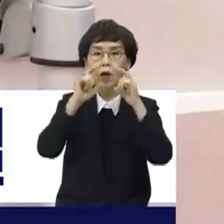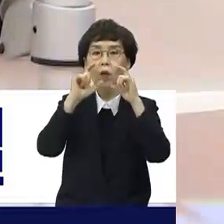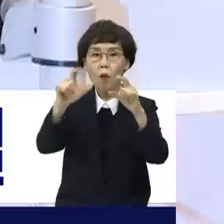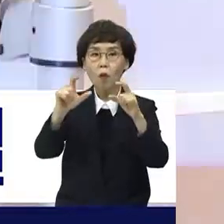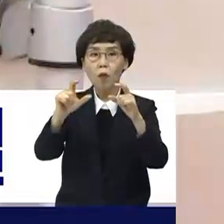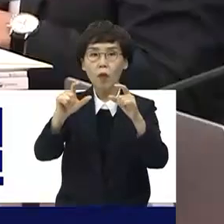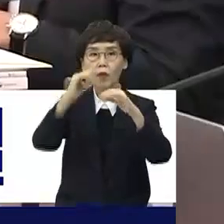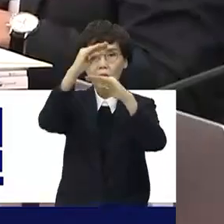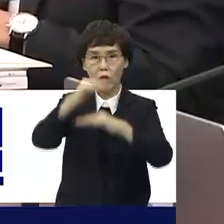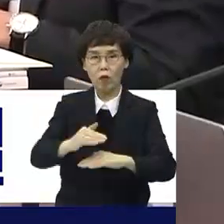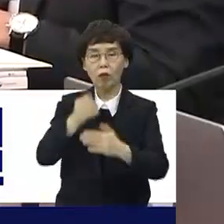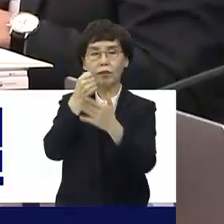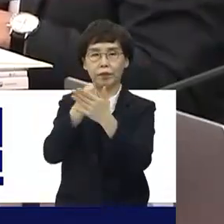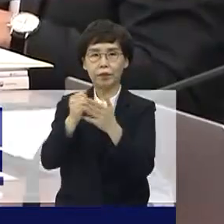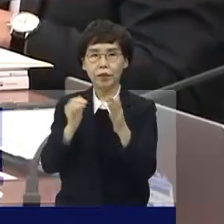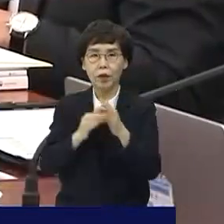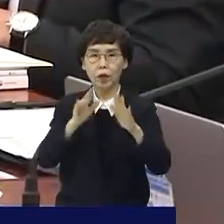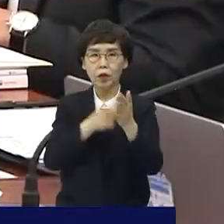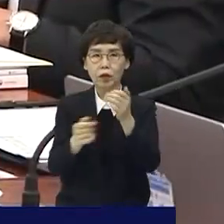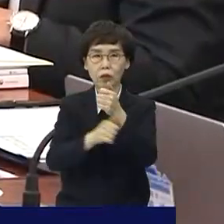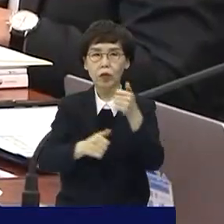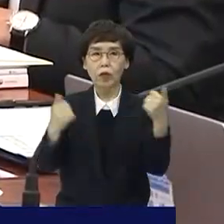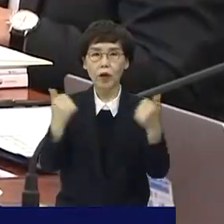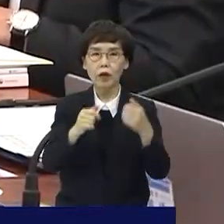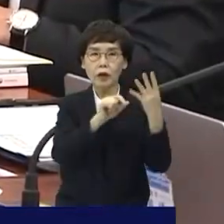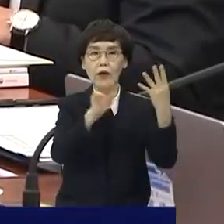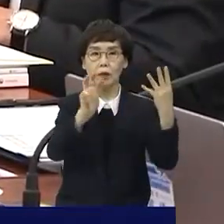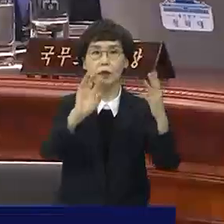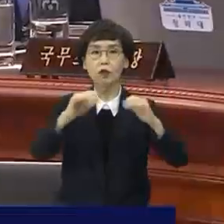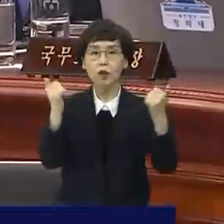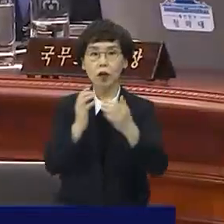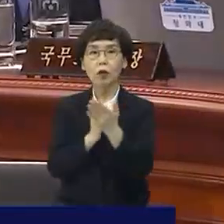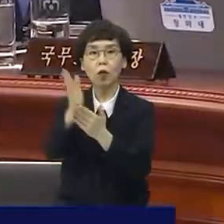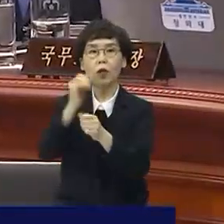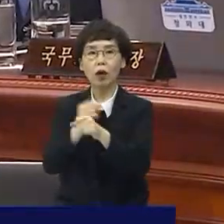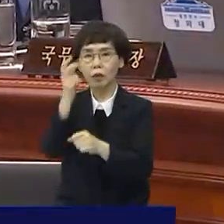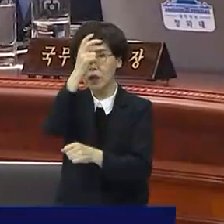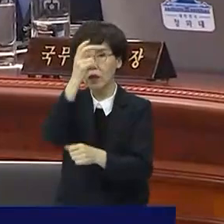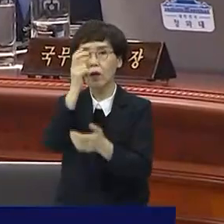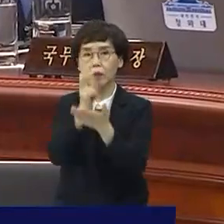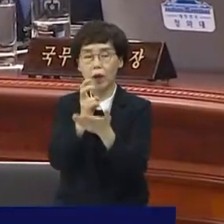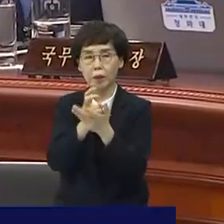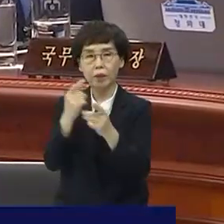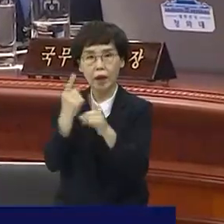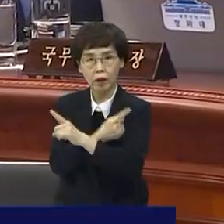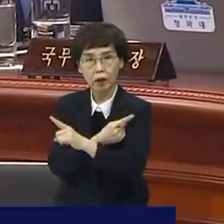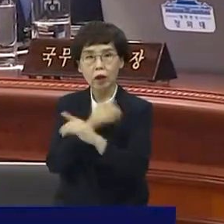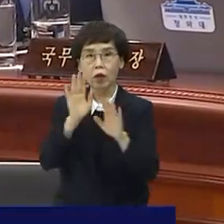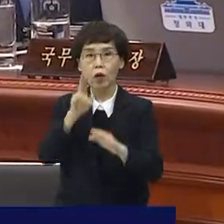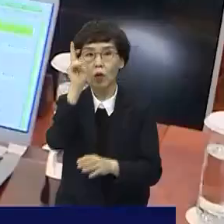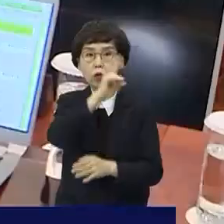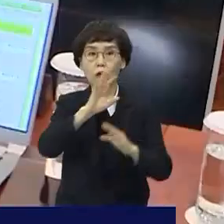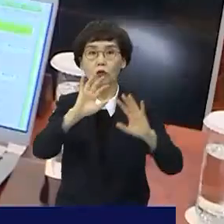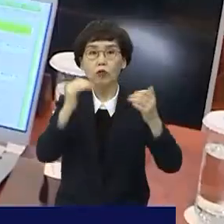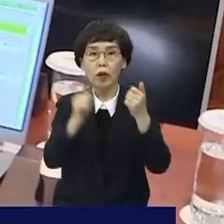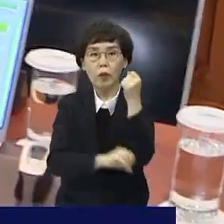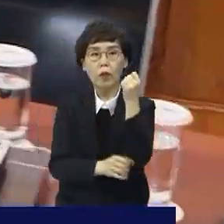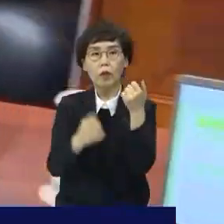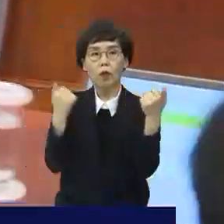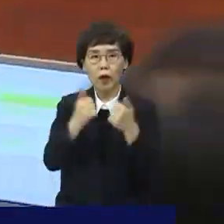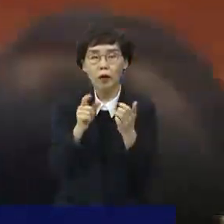의결했습니다. 오늘 국무회의엔 지난달 30일 국회를 통과한 검찰청법 개정안, 오늘 오전 국회 본회의에서